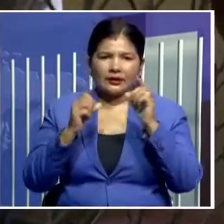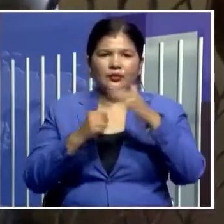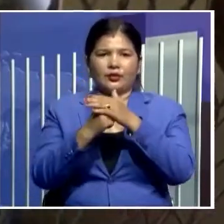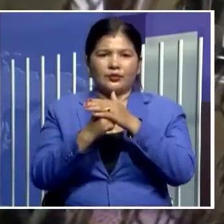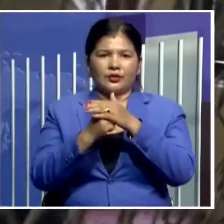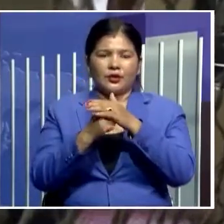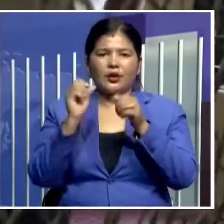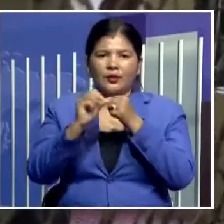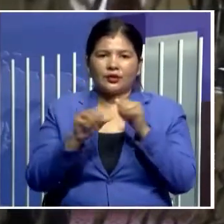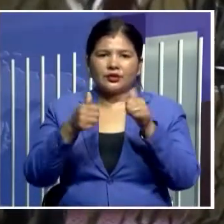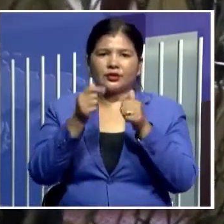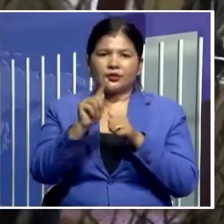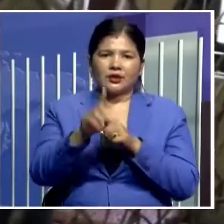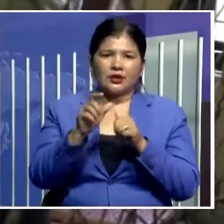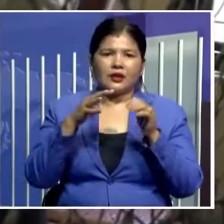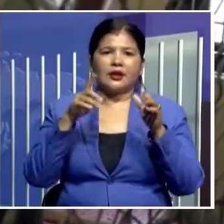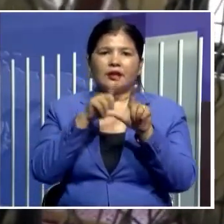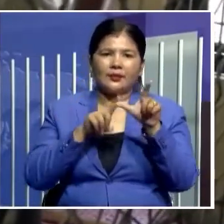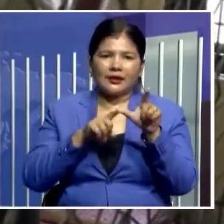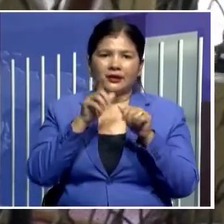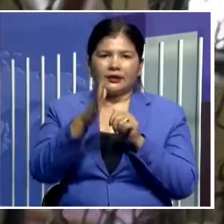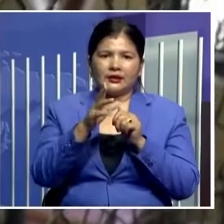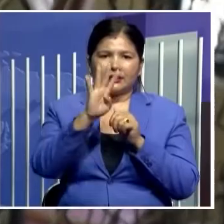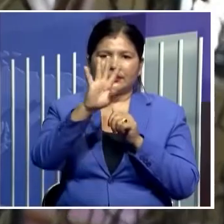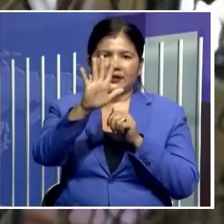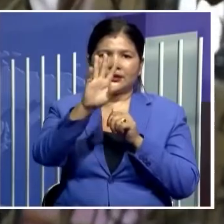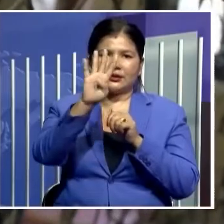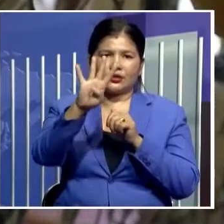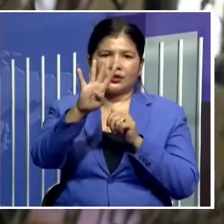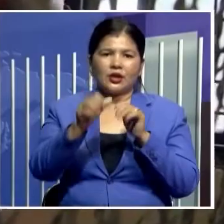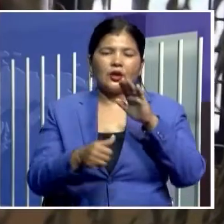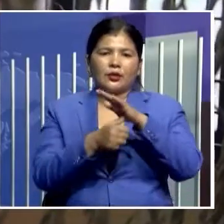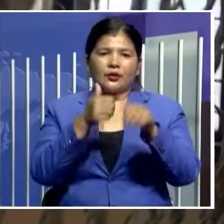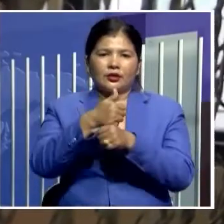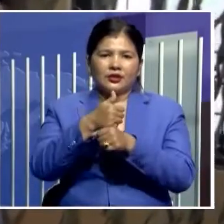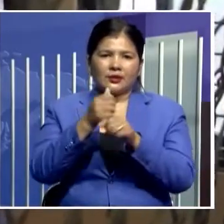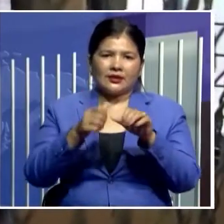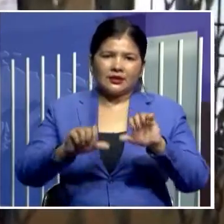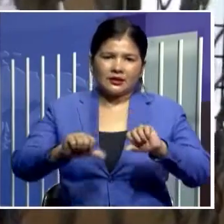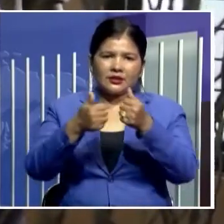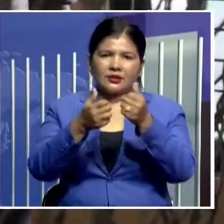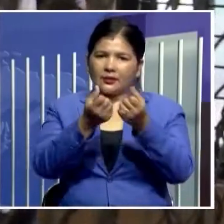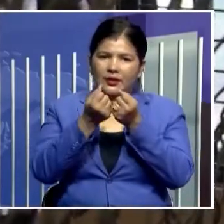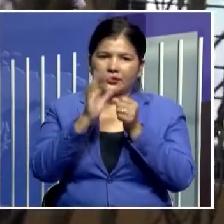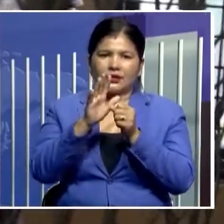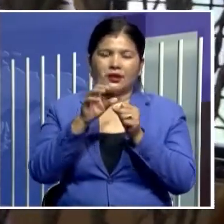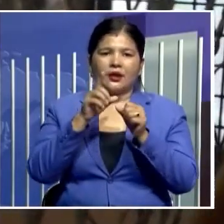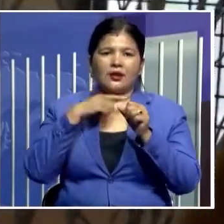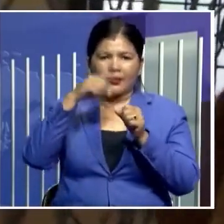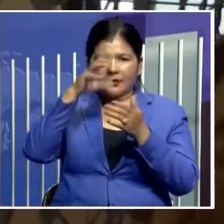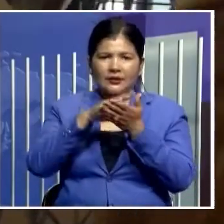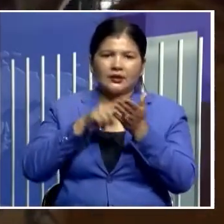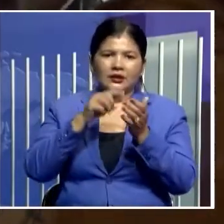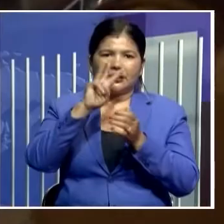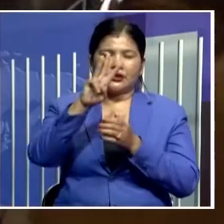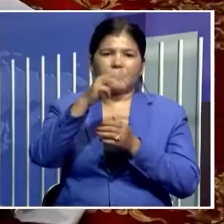पद जितेको छ। त्यस्तै नेकपा एमाले 54 पालिकामा प्रमुख अध्यक्षमा जित हासिल गरेको छ। नेकपा माओवादी केन्द्रले